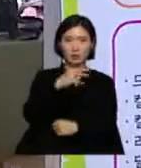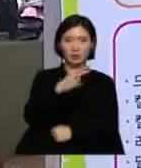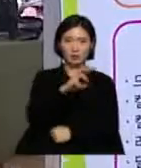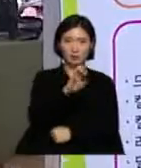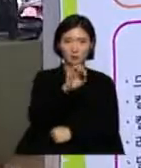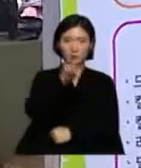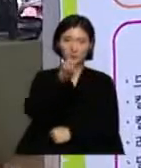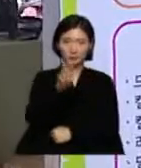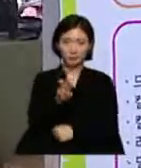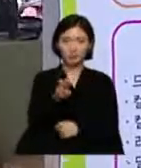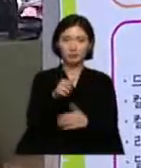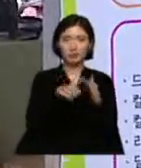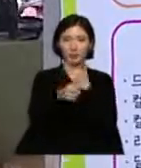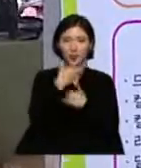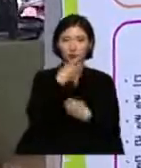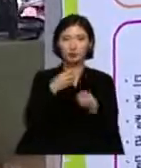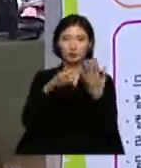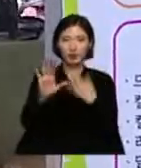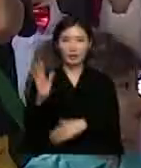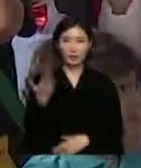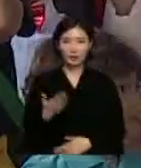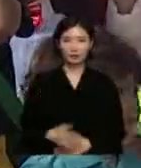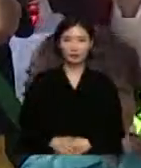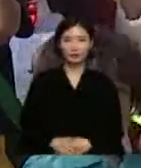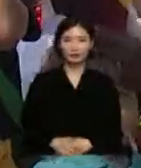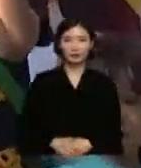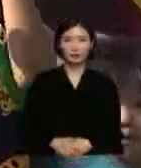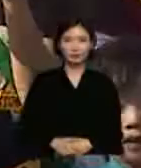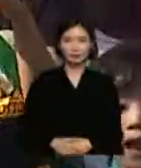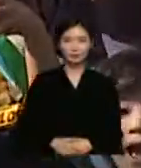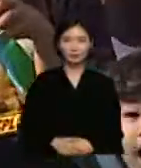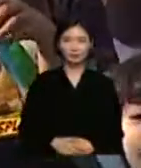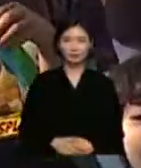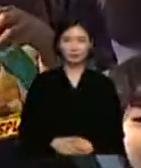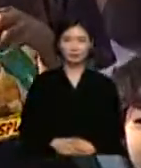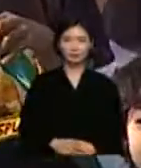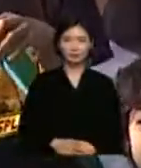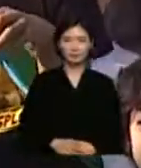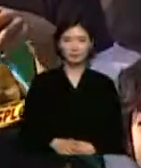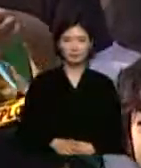축제로 자리 잡았습니다. 딜라이브 서울 경기 케이블 TV 박용입니다.